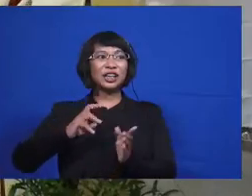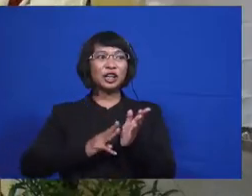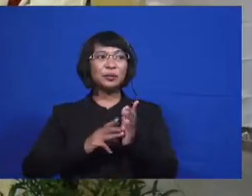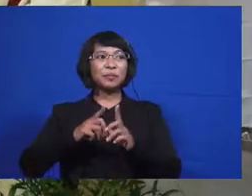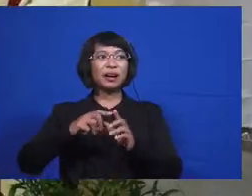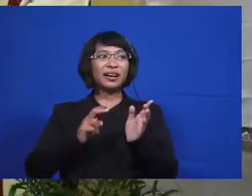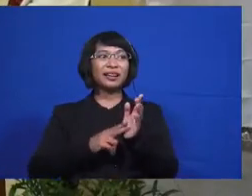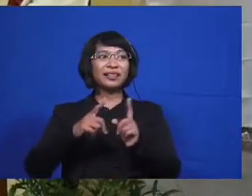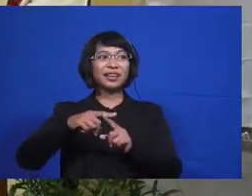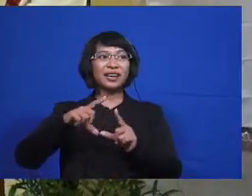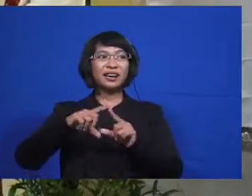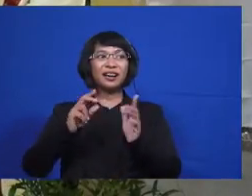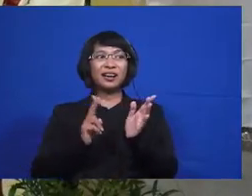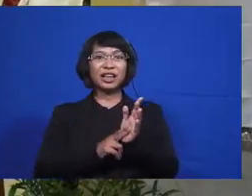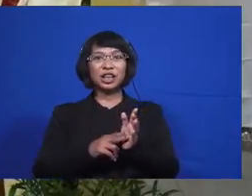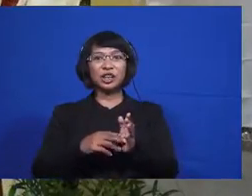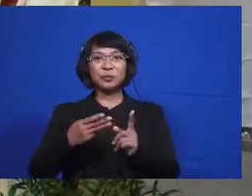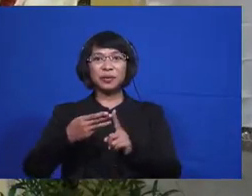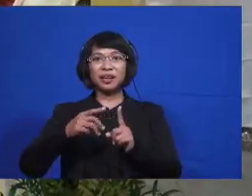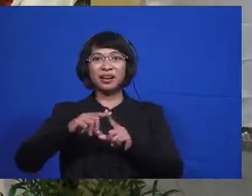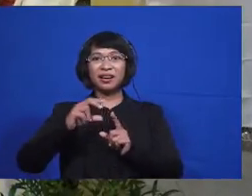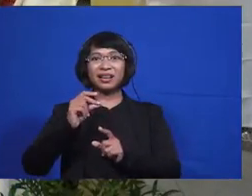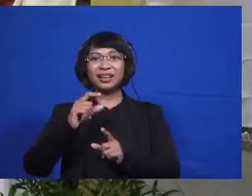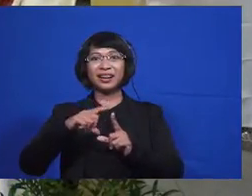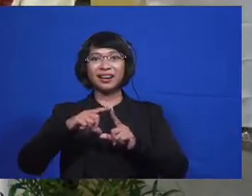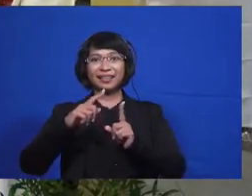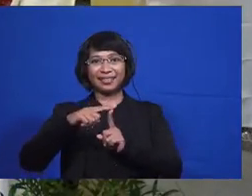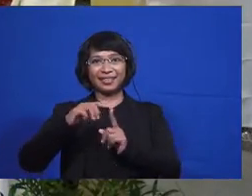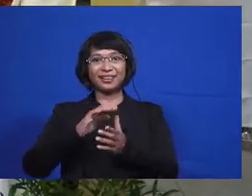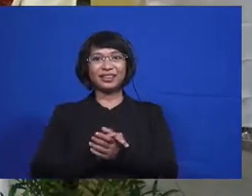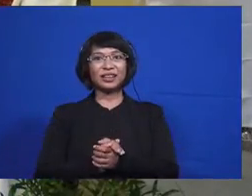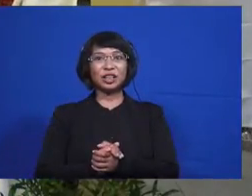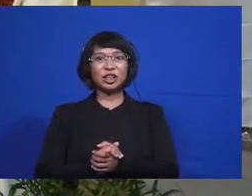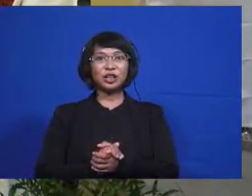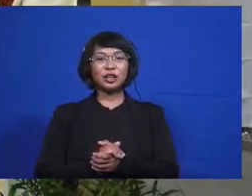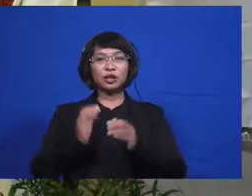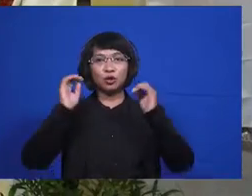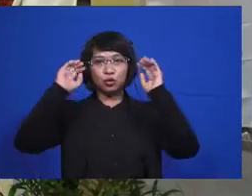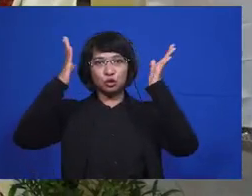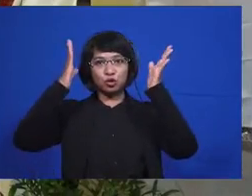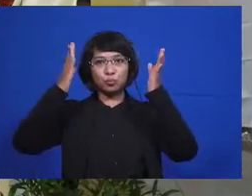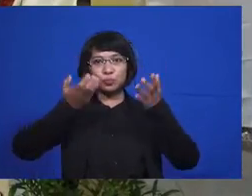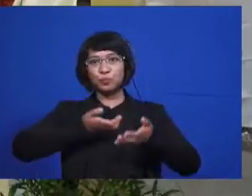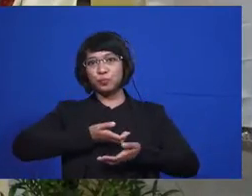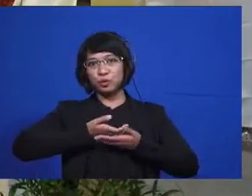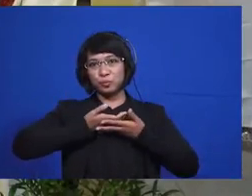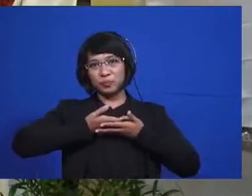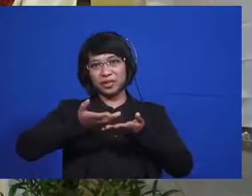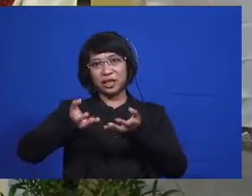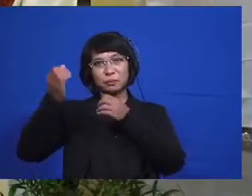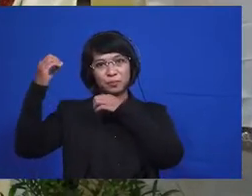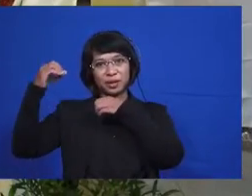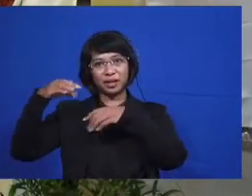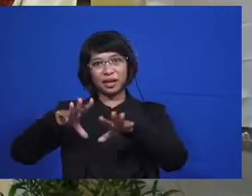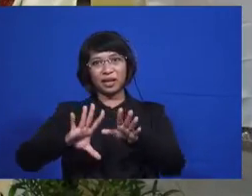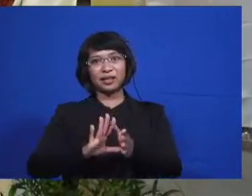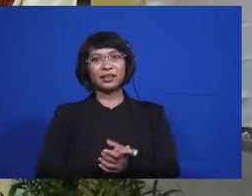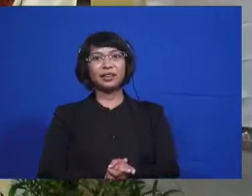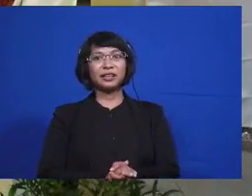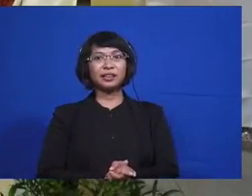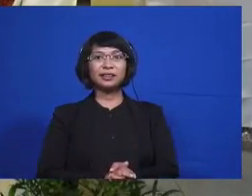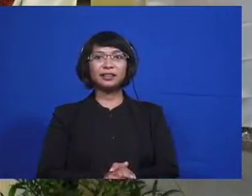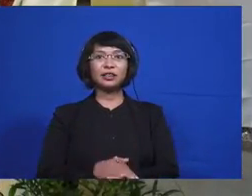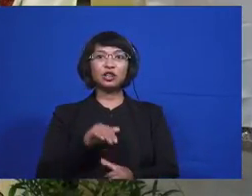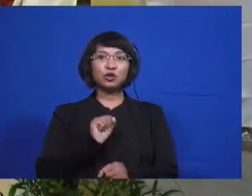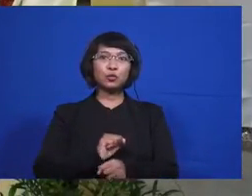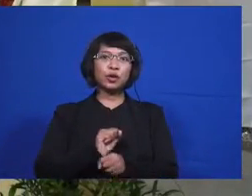Bapak Uskup berkenan memberkati kedua sahabat kita ini untuk menjalani perutusan